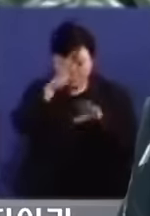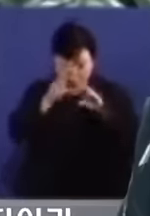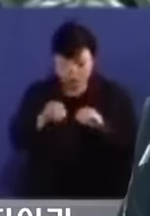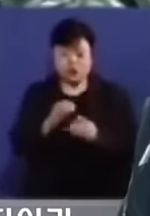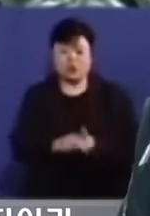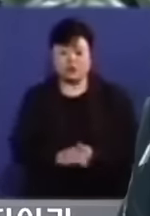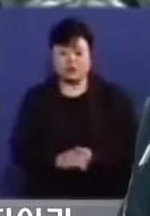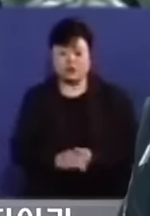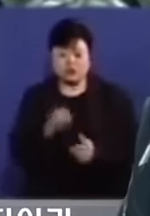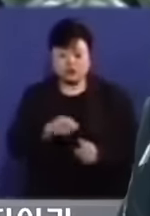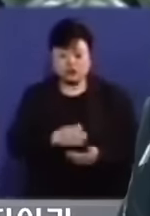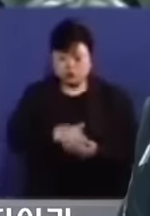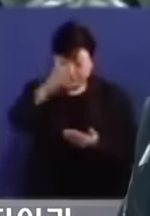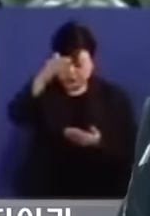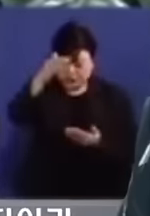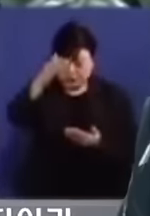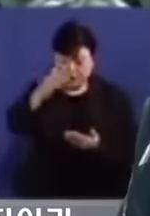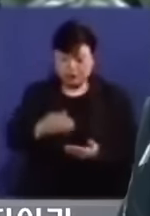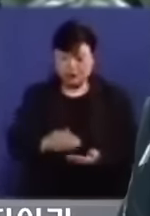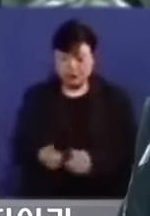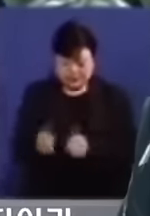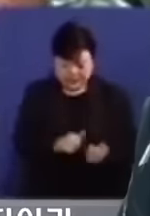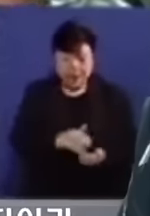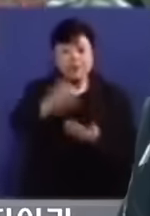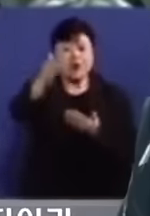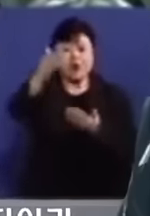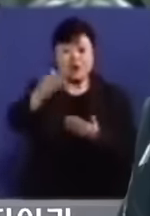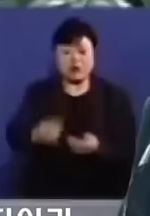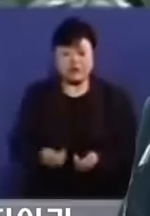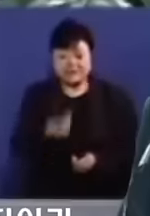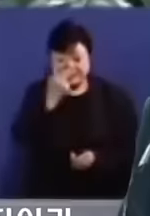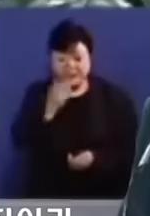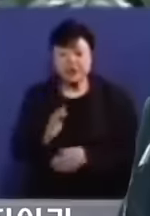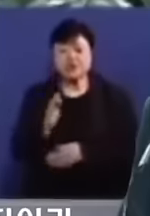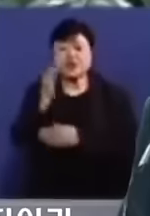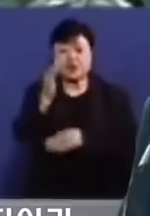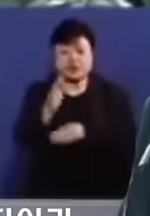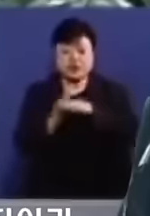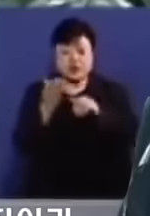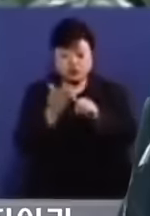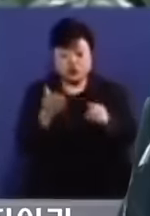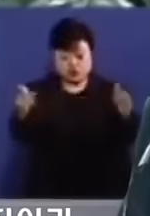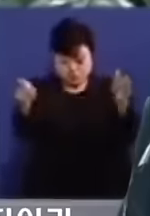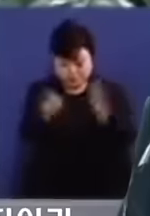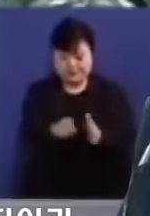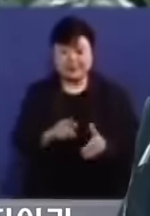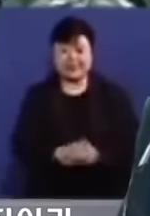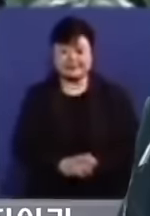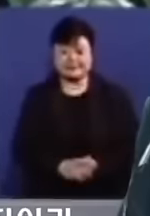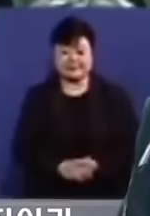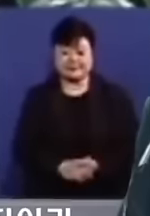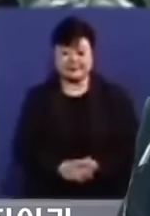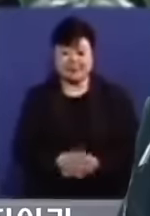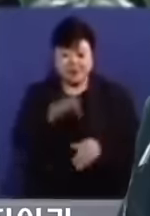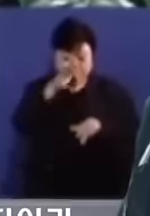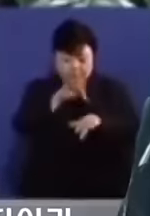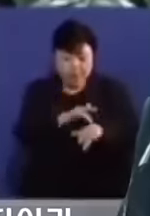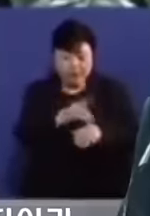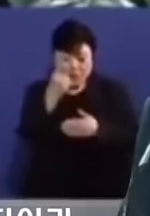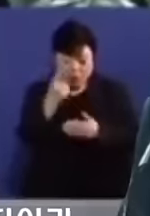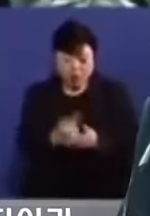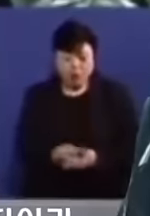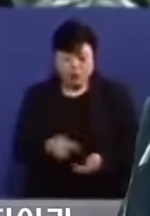고치고 저주를 멸하고 사망을 멸하고 생명과 영광으로 채워주시는 주님이신 것입니다. 마귀가 오는